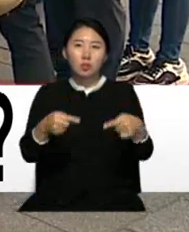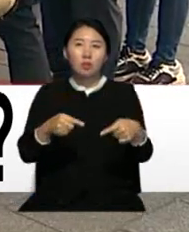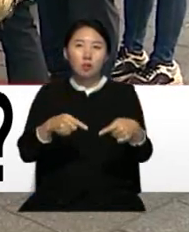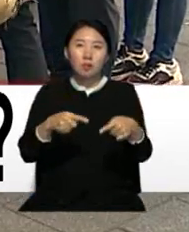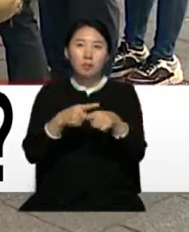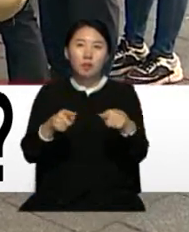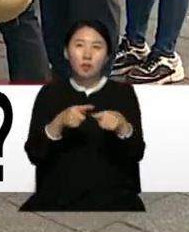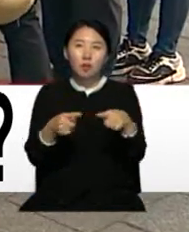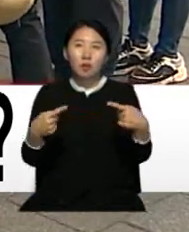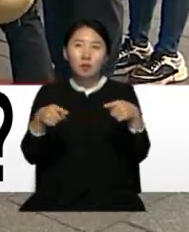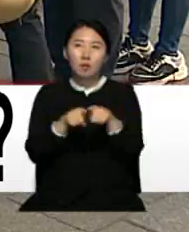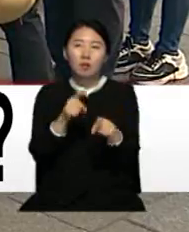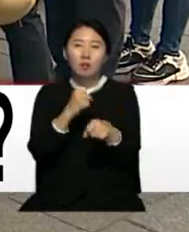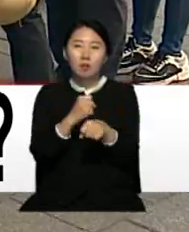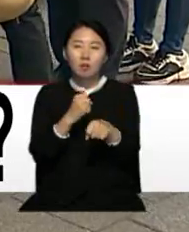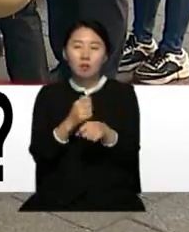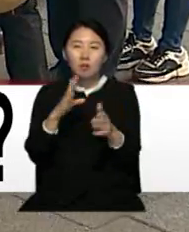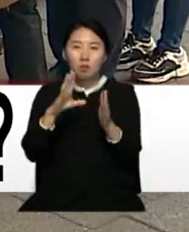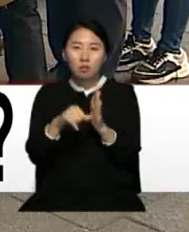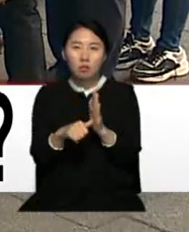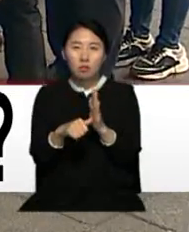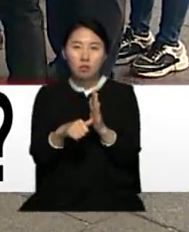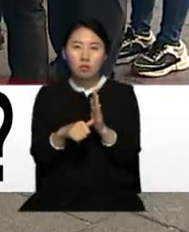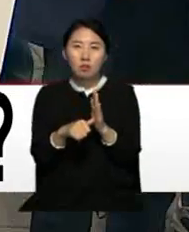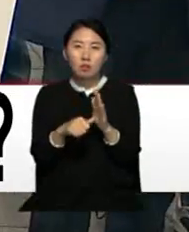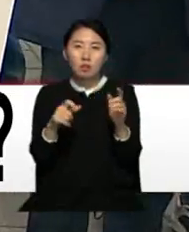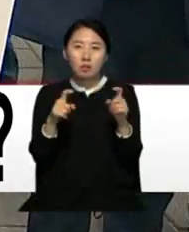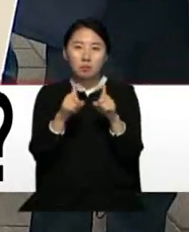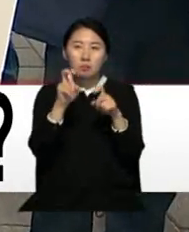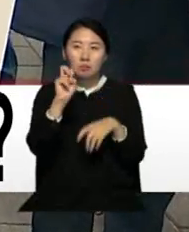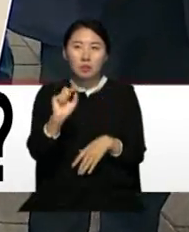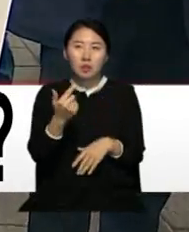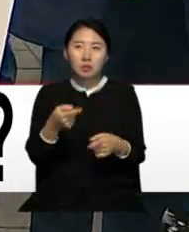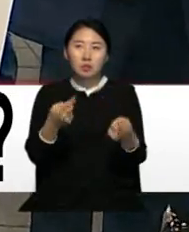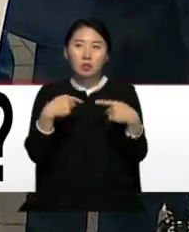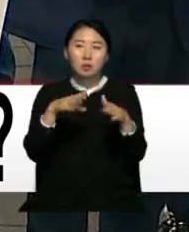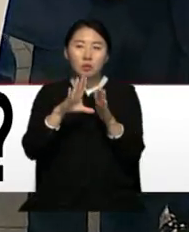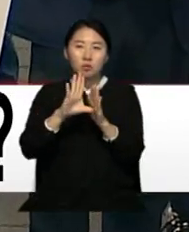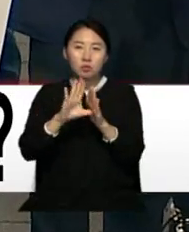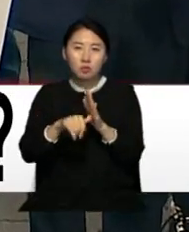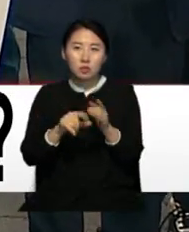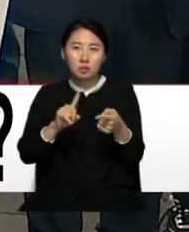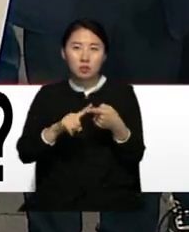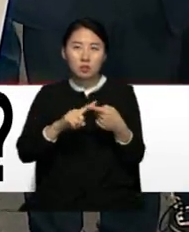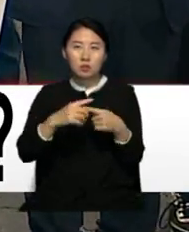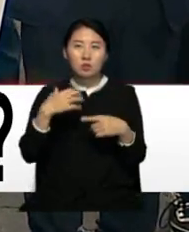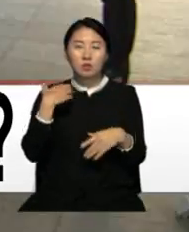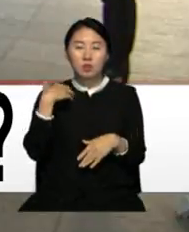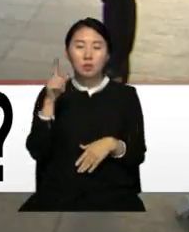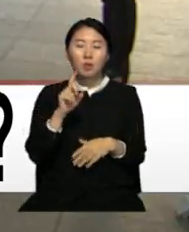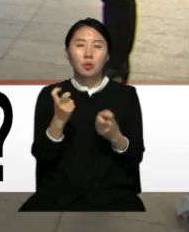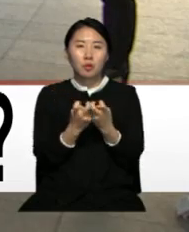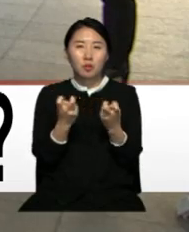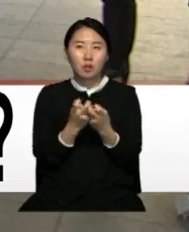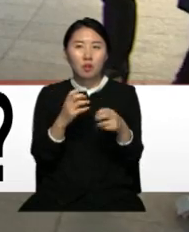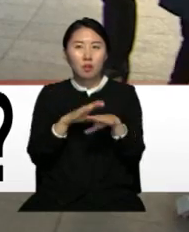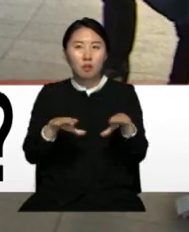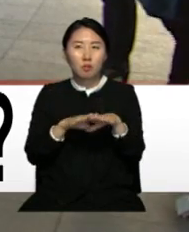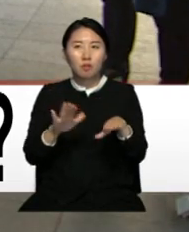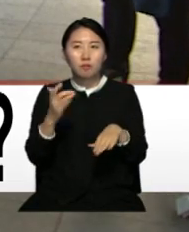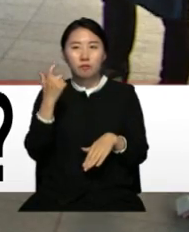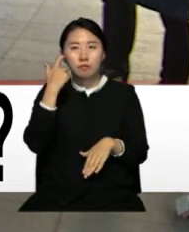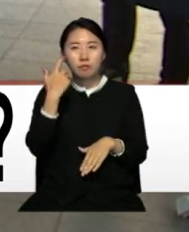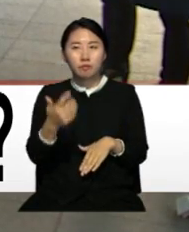집행과 평가까지 같이 참여를 하는데 이 민들이 참여했을 때 그에 대한 책임은 또 어떻게 물어야 할 것인가 이런